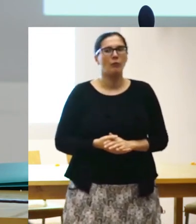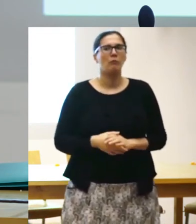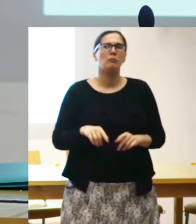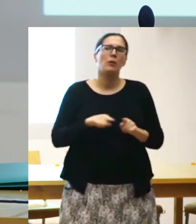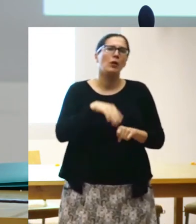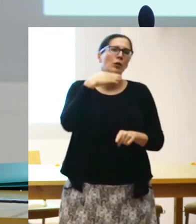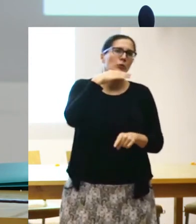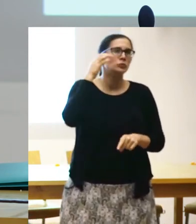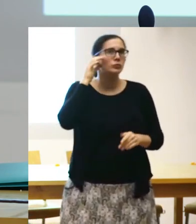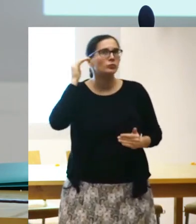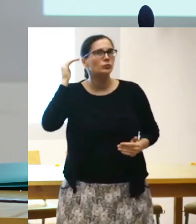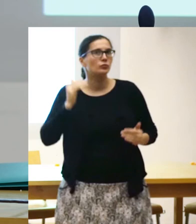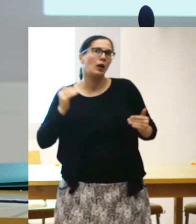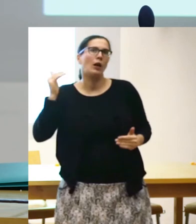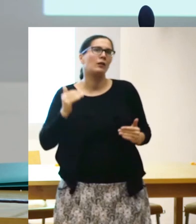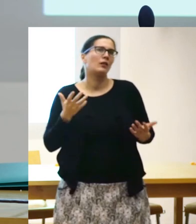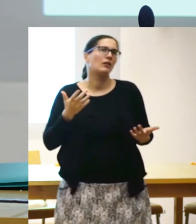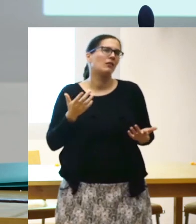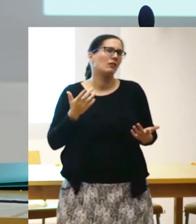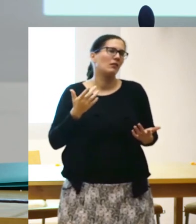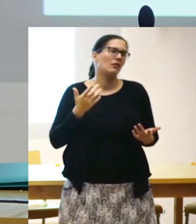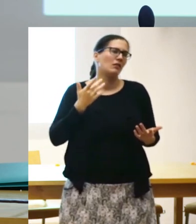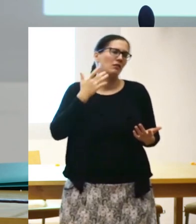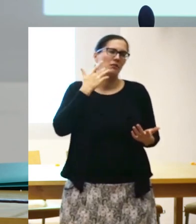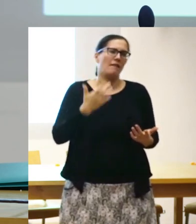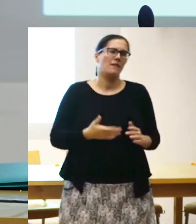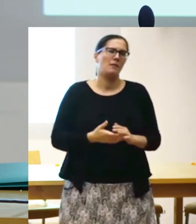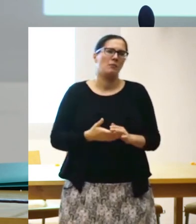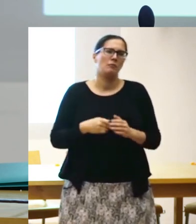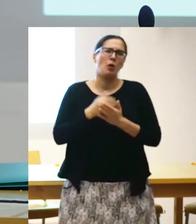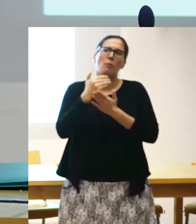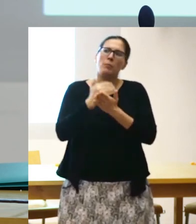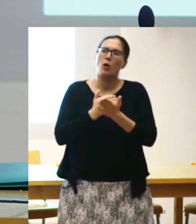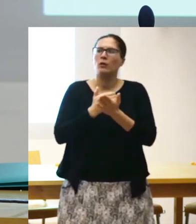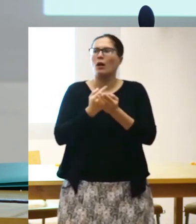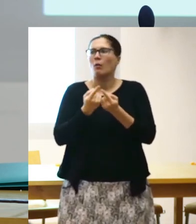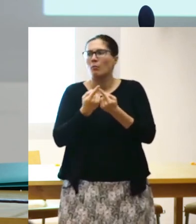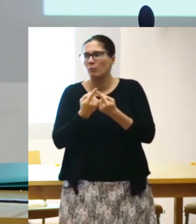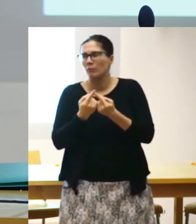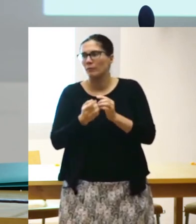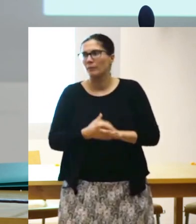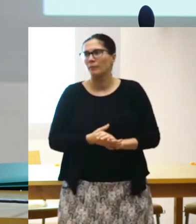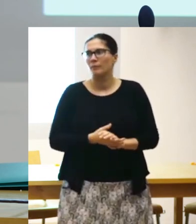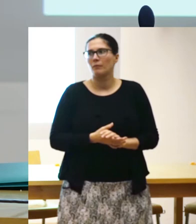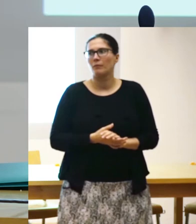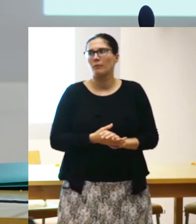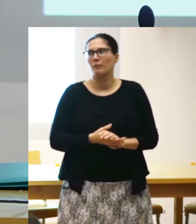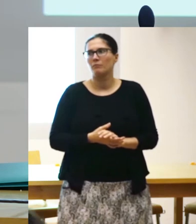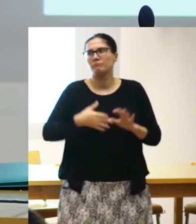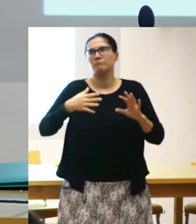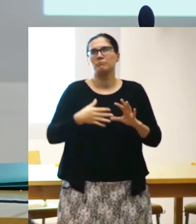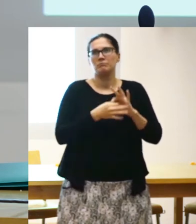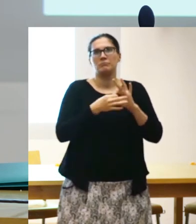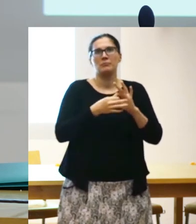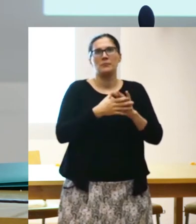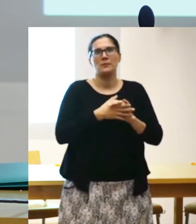genderově ta galerie, byť ta otázka takhle nebyla, šla na doprovodné programy. V podstatě vedení Moravské galerie vypadá tak, že jsou v